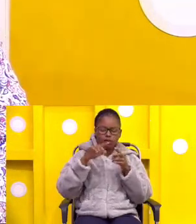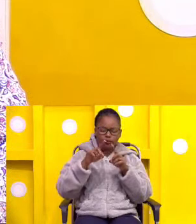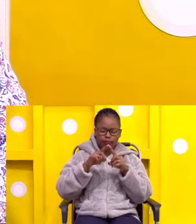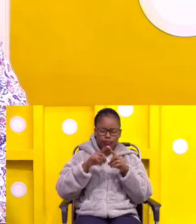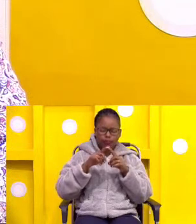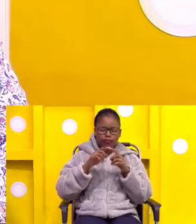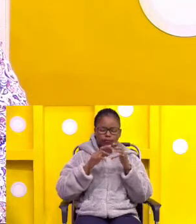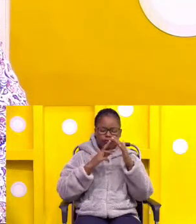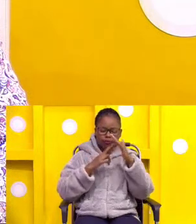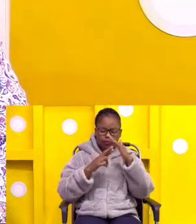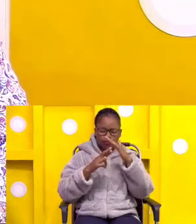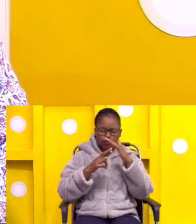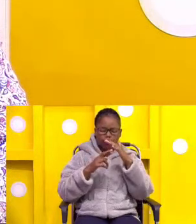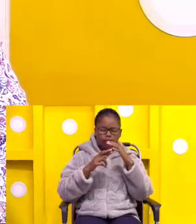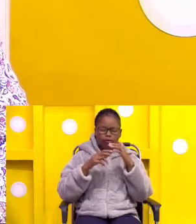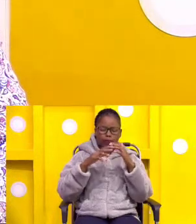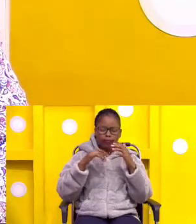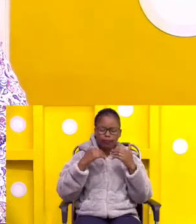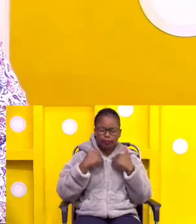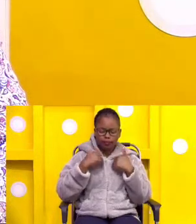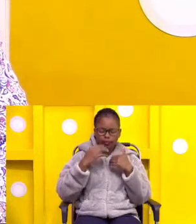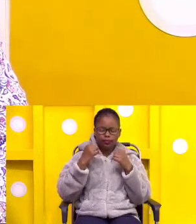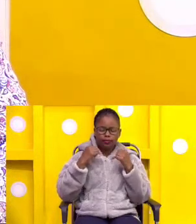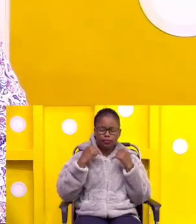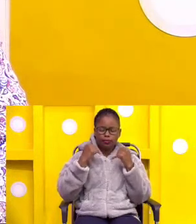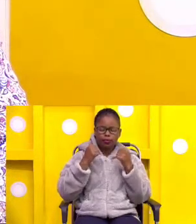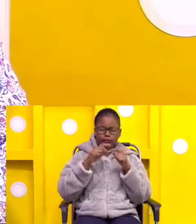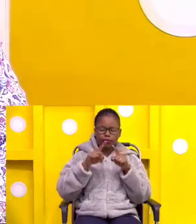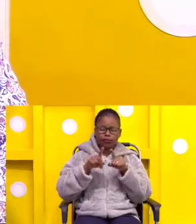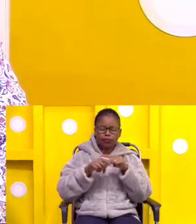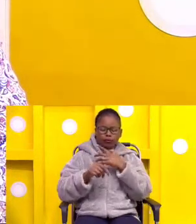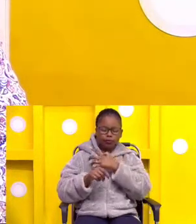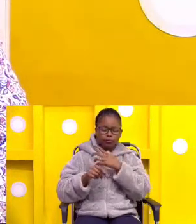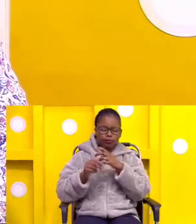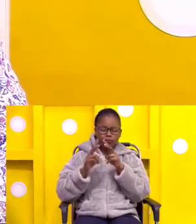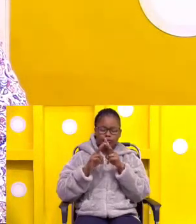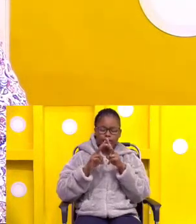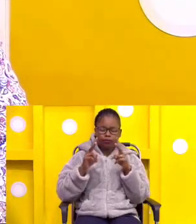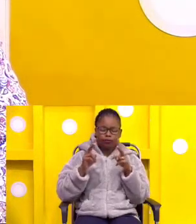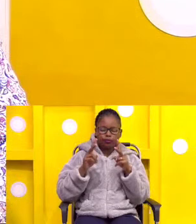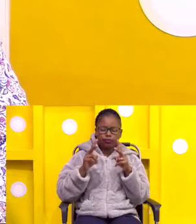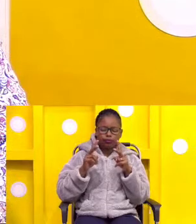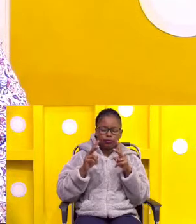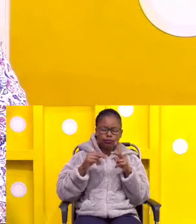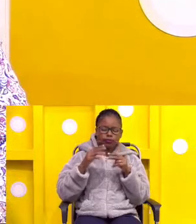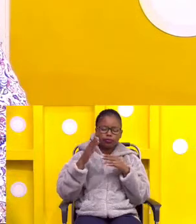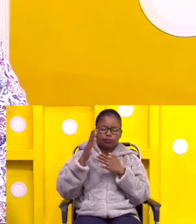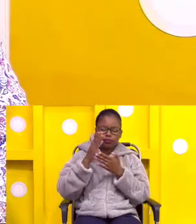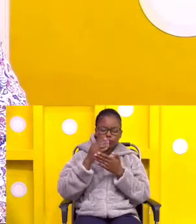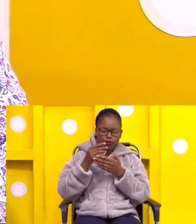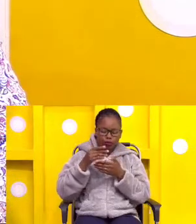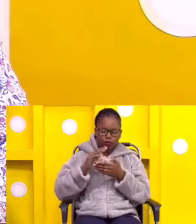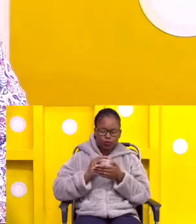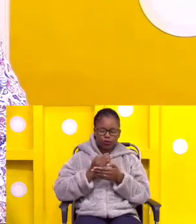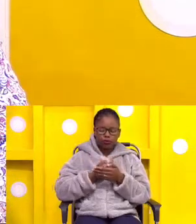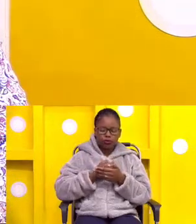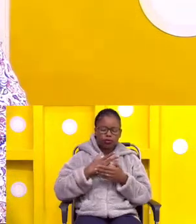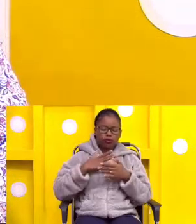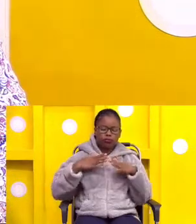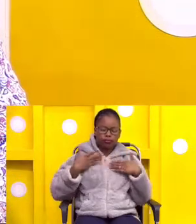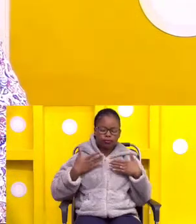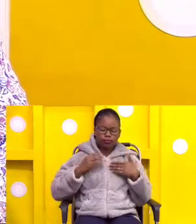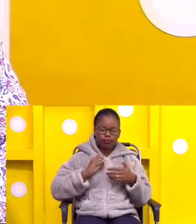tũgĩgũtũgĩria. Tũgĩkwĩra nĩ ũrĩ hinya mũingĩ ona nĩ ũrĩ ũhoti mũingĩ. Tũgĩkwĩra wee nĩwe Ngai witũ na wee nĩwe gĩkeno